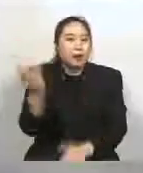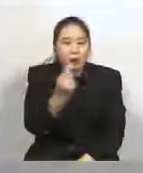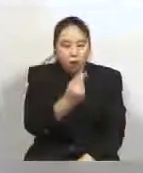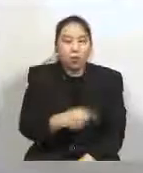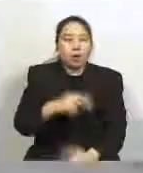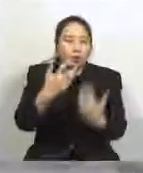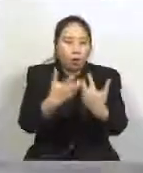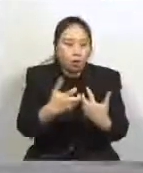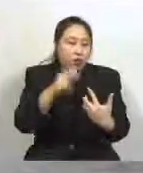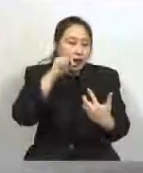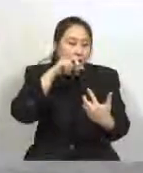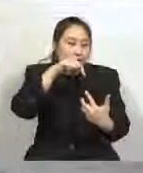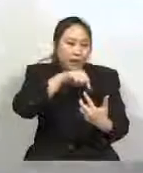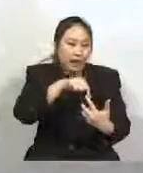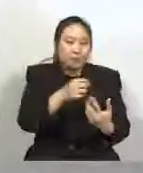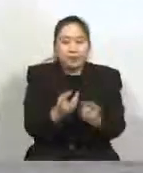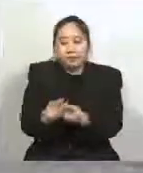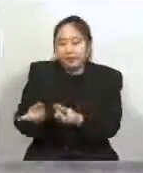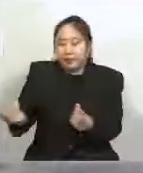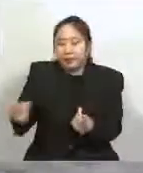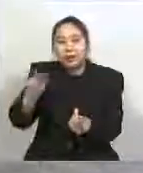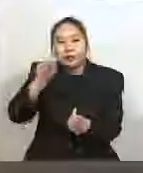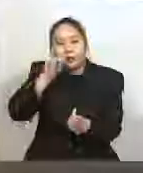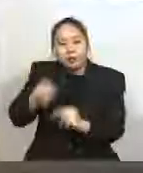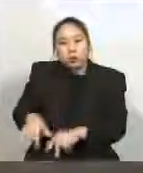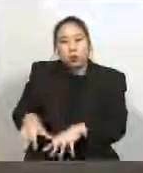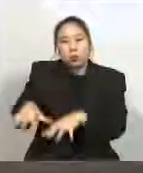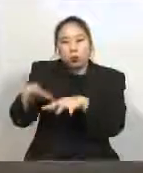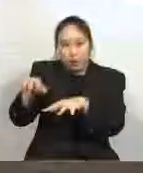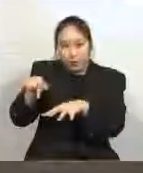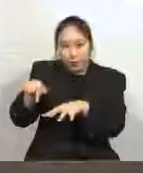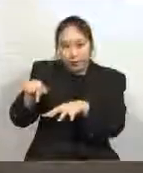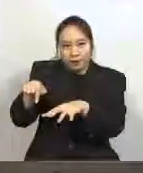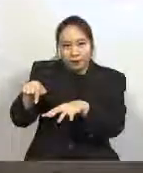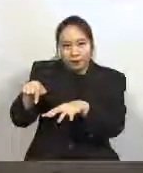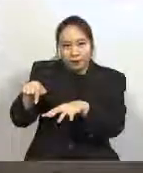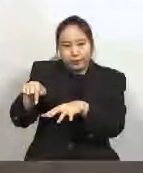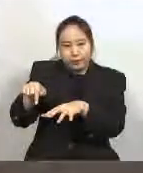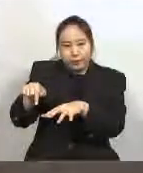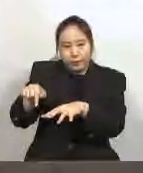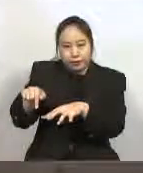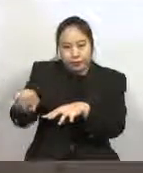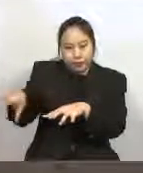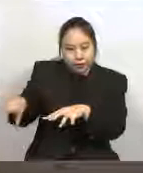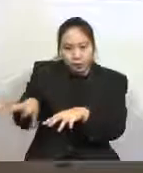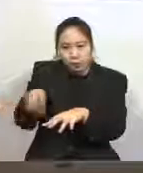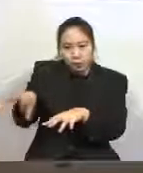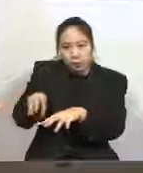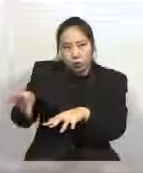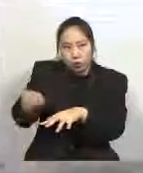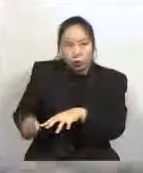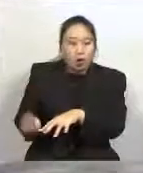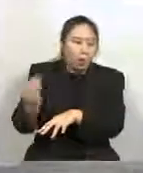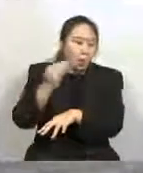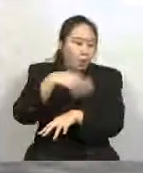น้ำออกจากน้ำทุ่งที่ท่วมขังในพื้นที่ไปเก็บกักก่อนการ